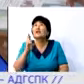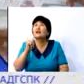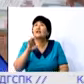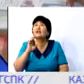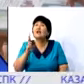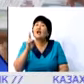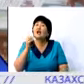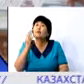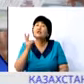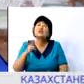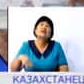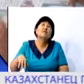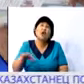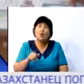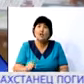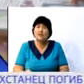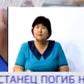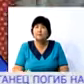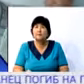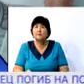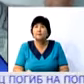Казалинском, Кармакшинском районах.